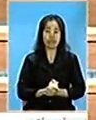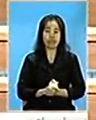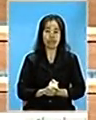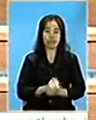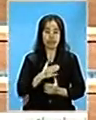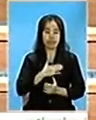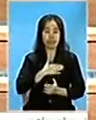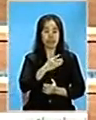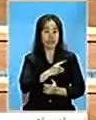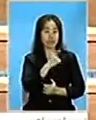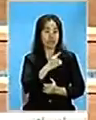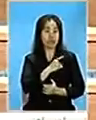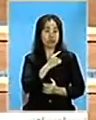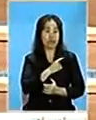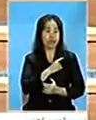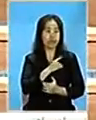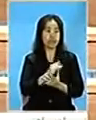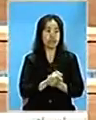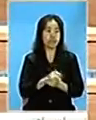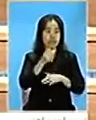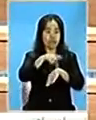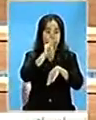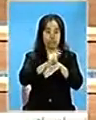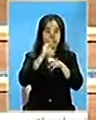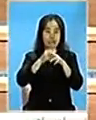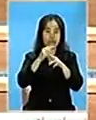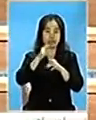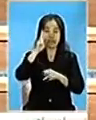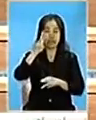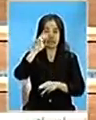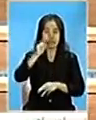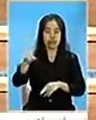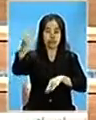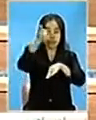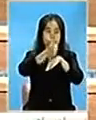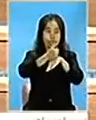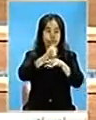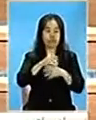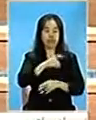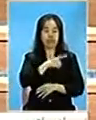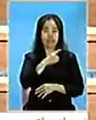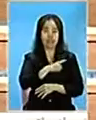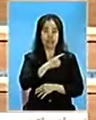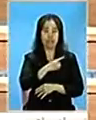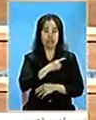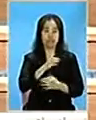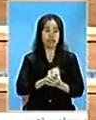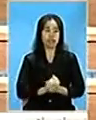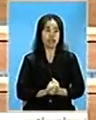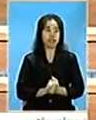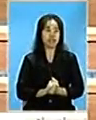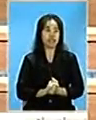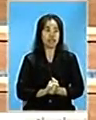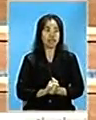ก็ผมดีใจที่เห็นท่านประธานวิสุทธิ์ชัยดรุณนะครับขึ้นมาทำหน้าที่แทนท่านประธานเจริญจันทร์โกมลในขณะ